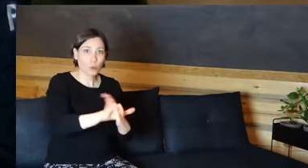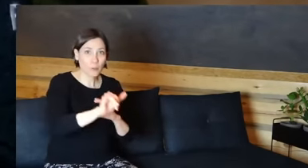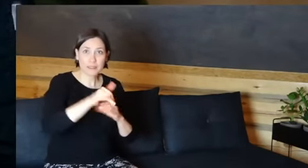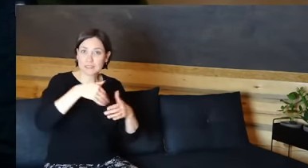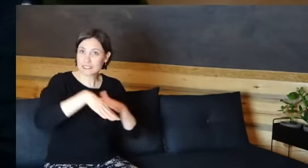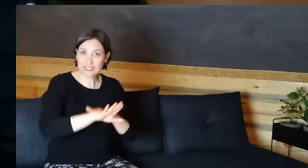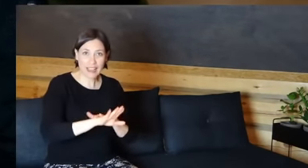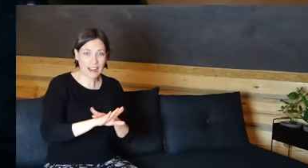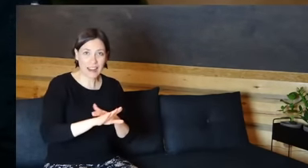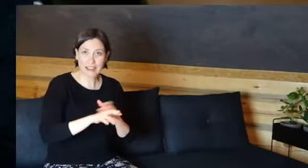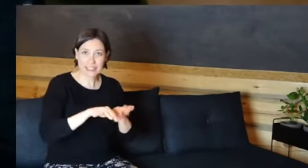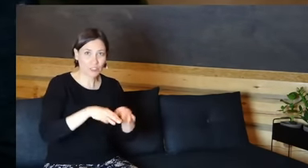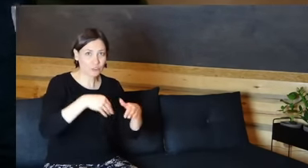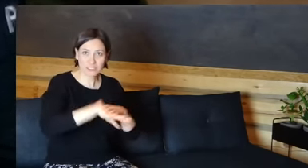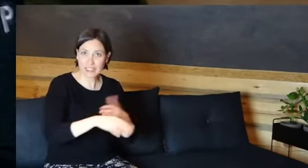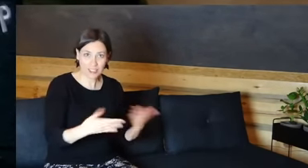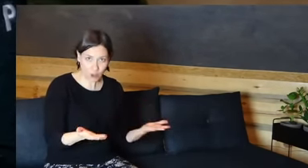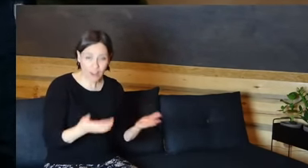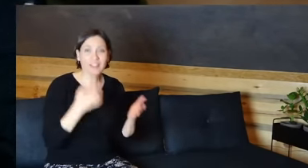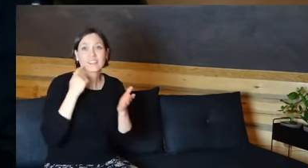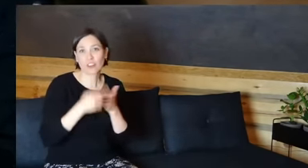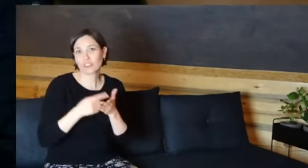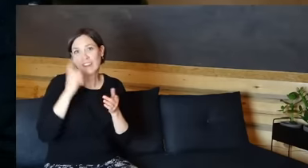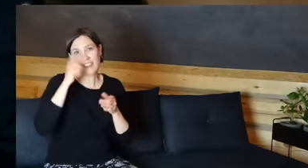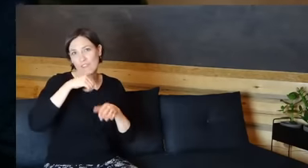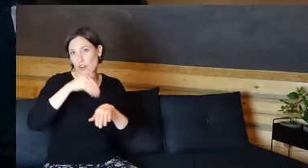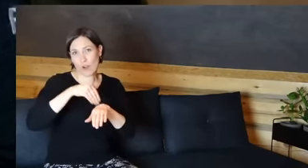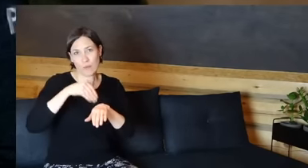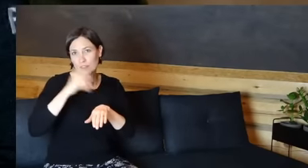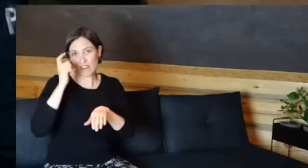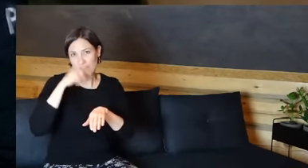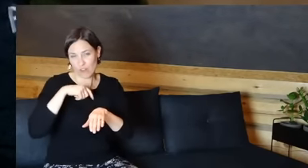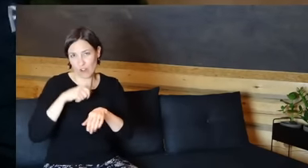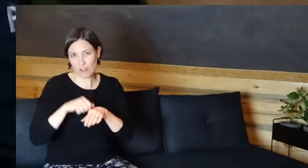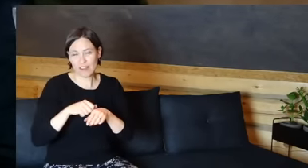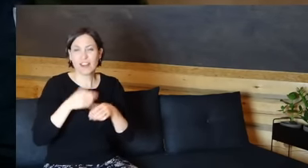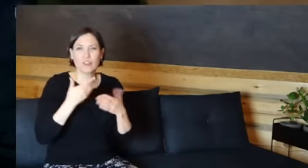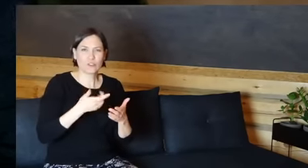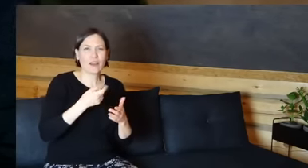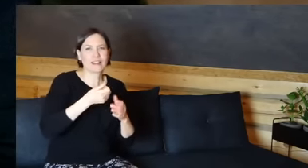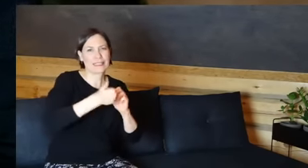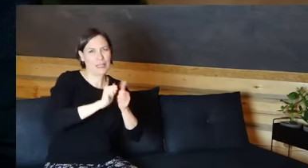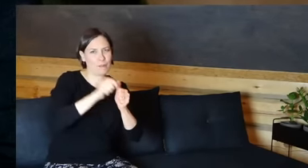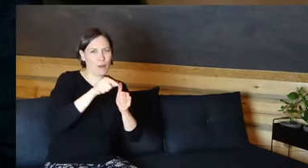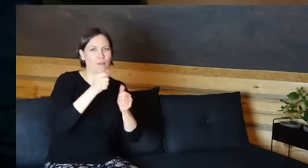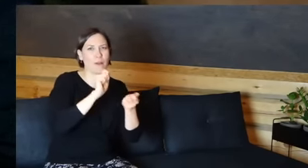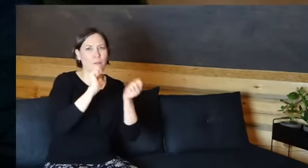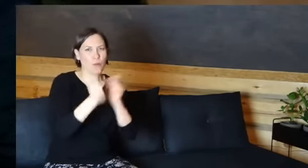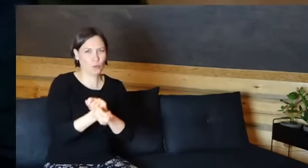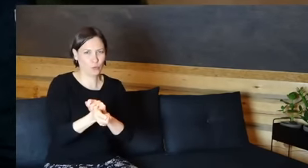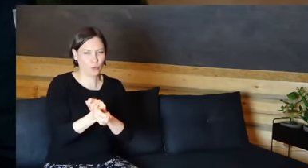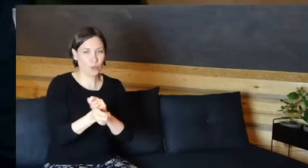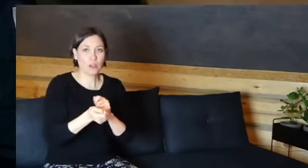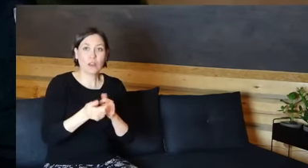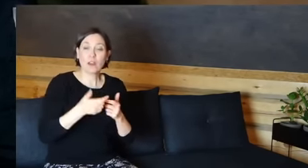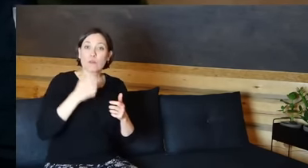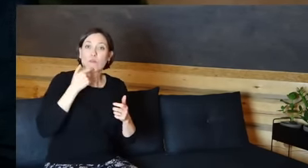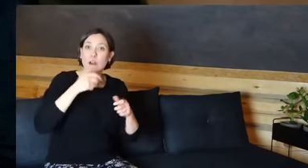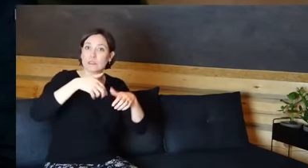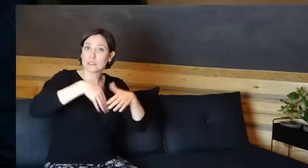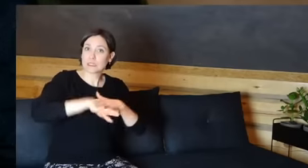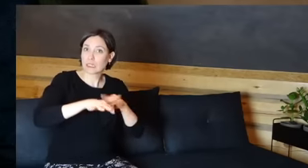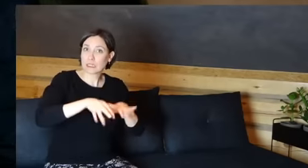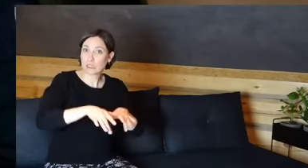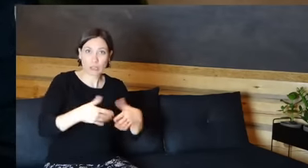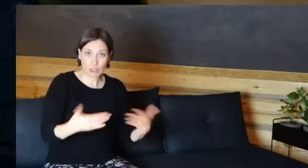kommentoida, joten tässä jouduttiin tekemään semmoinen pieni muutos tähän meidän kilpailuun. Ei hätää, te, jotka ette ole kirjautuneet, me